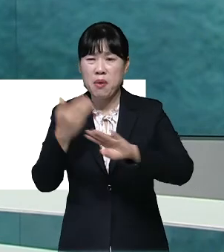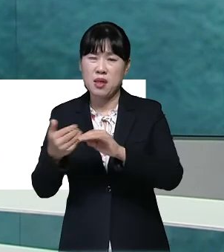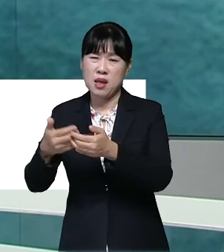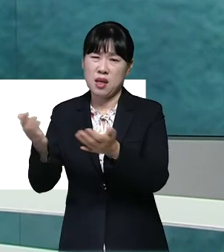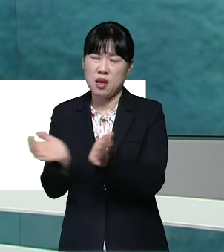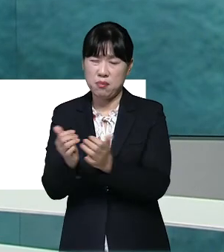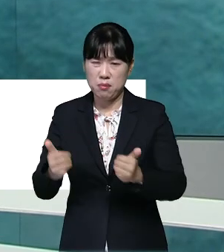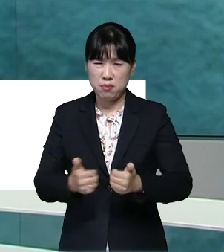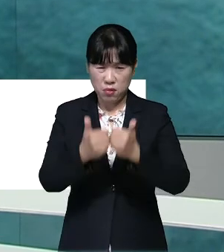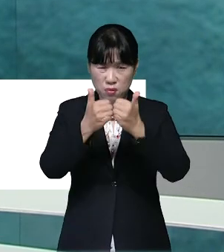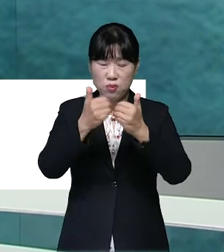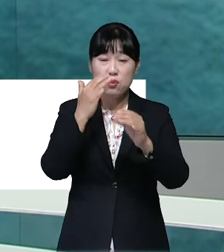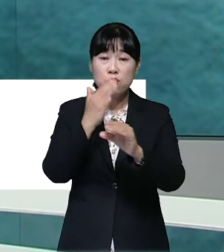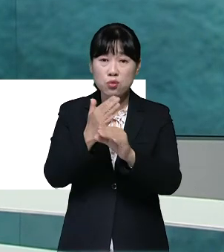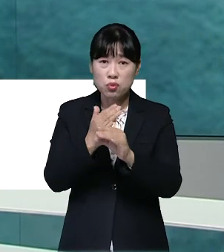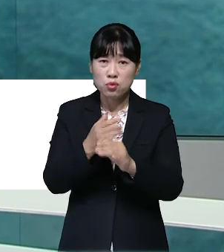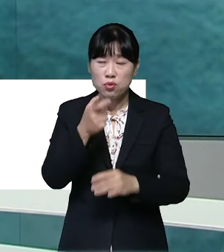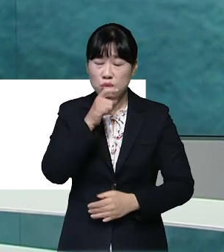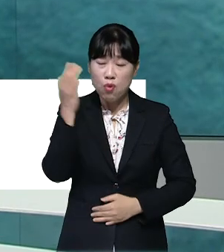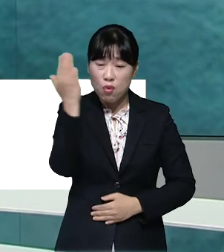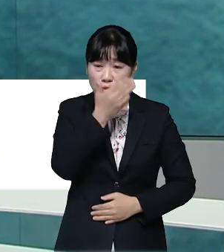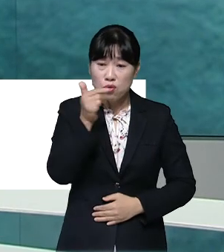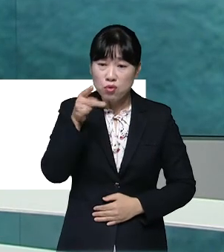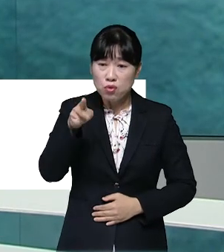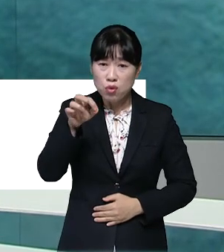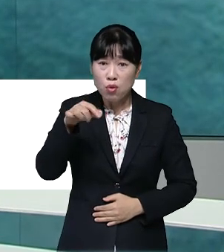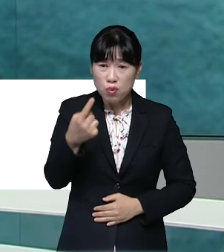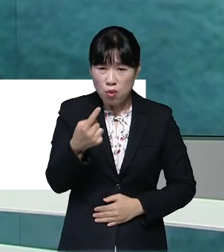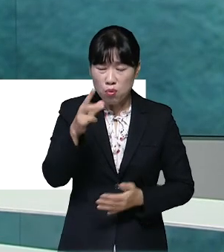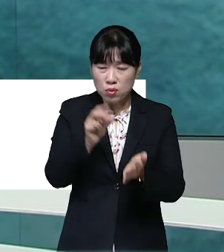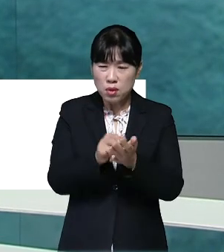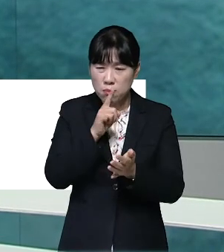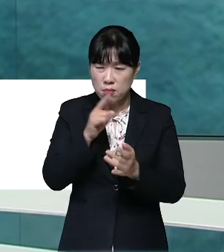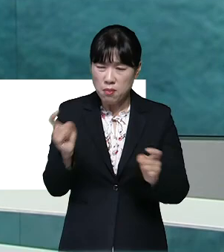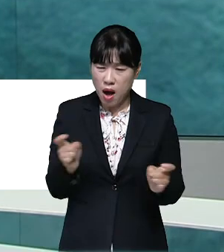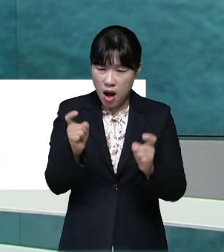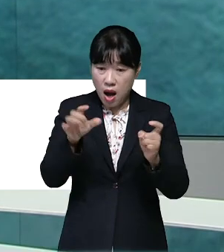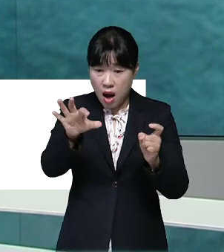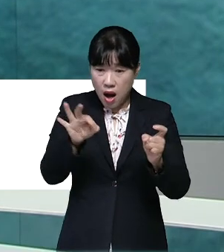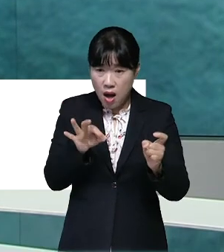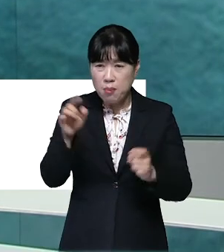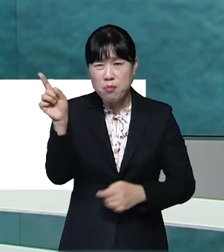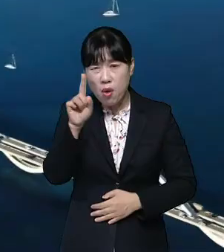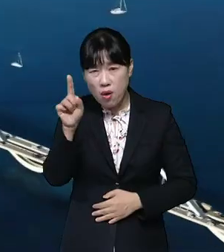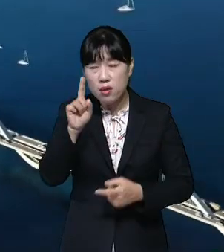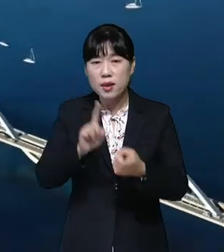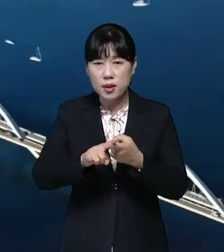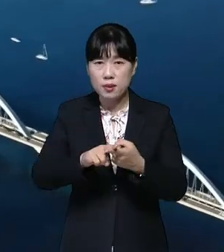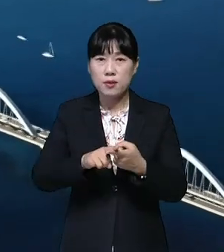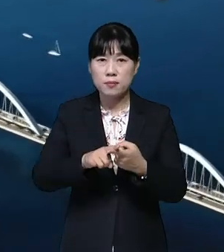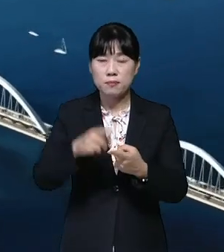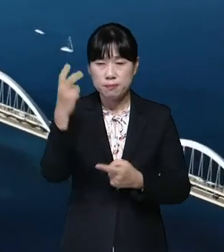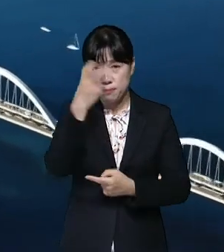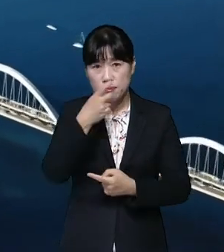여수 경도를 둘러싼 논란의 쟁점과 앞으로의 전망을 이어서 이형길 기자가 전해드립니다.